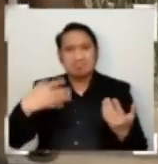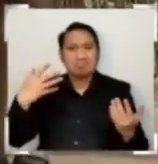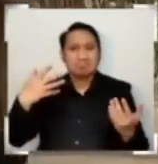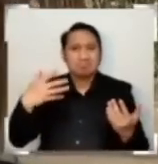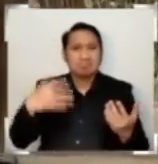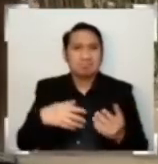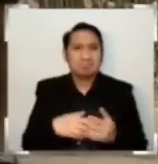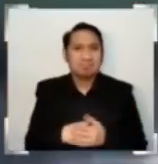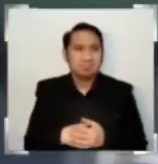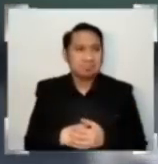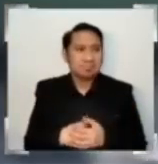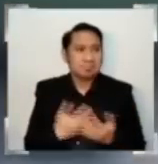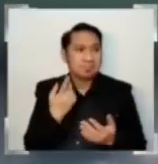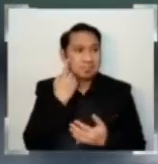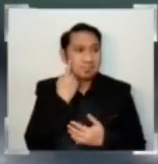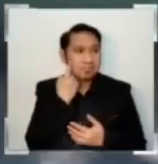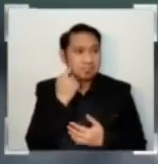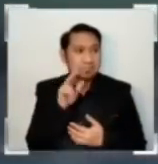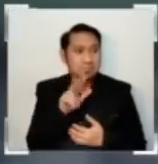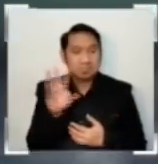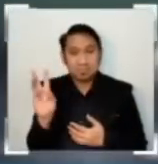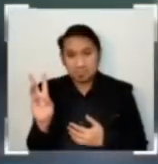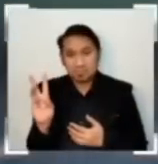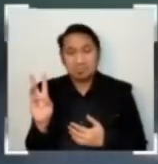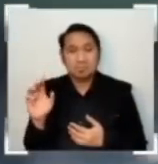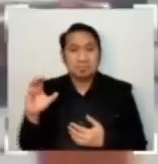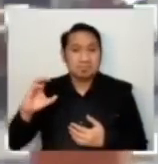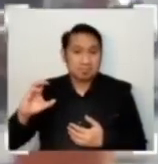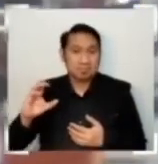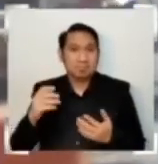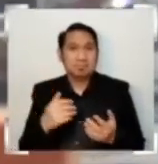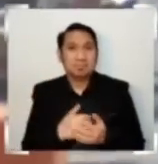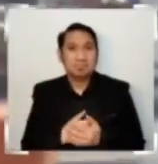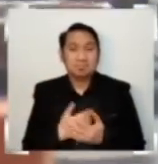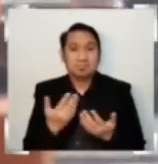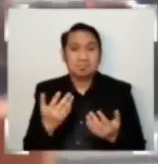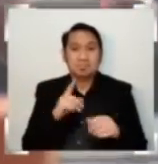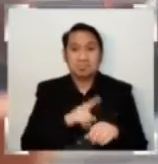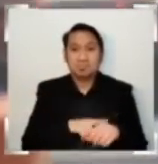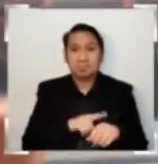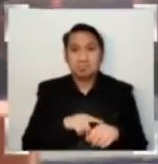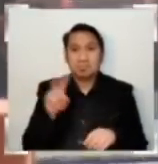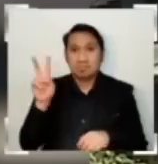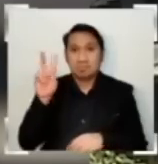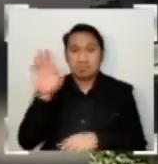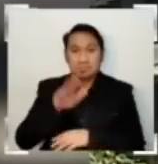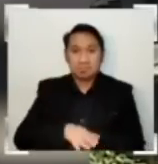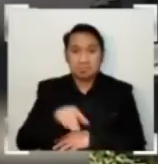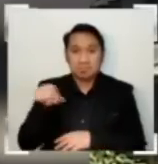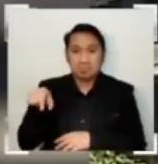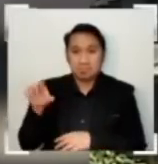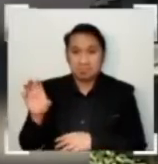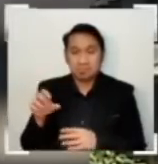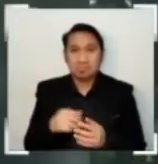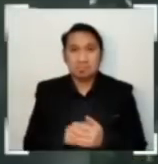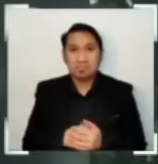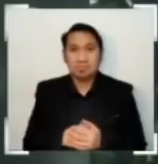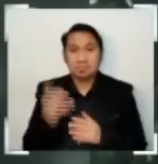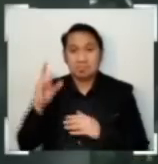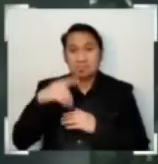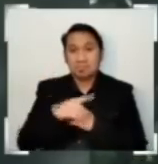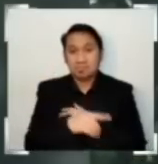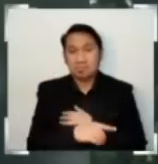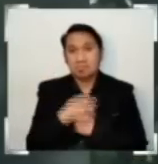Kanina lang umabot sa 36 degrees Celsius ang init factor bandang alas 2 ng hapon sa Quezon City. Sa Dagupan City, naglaro naman